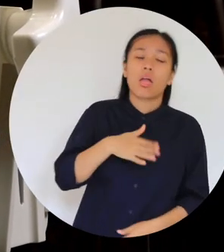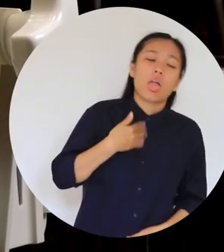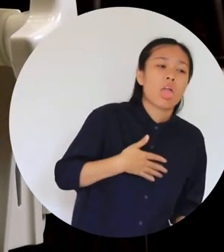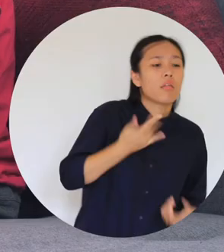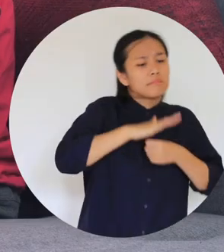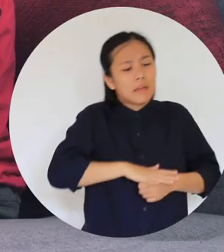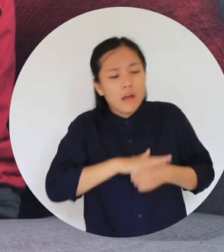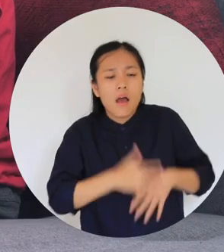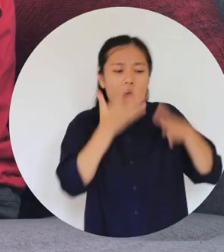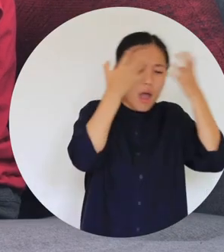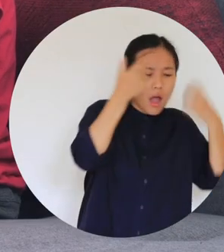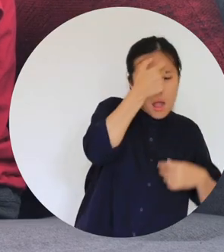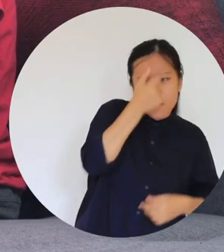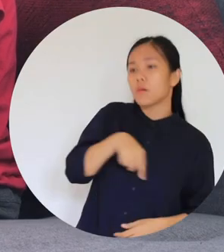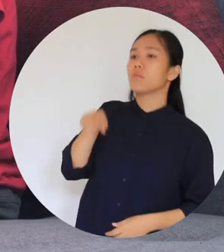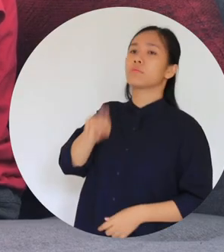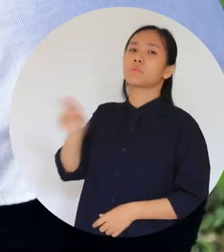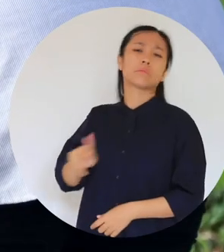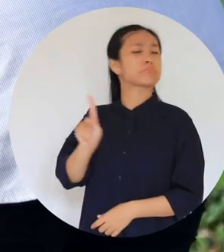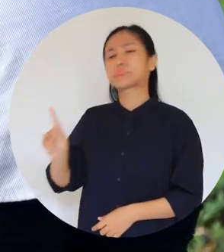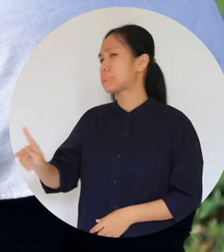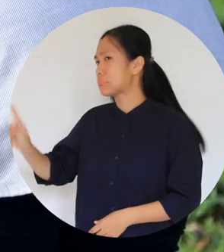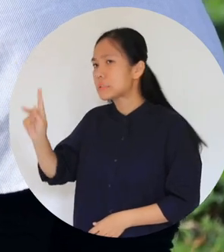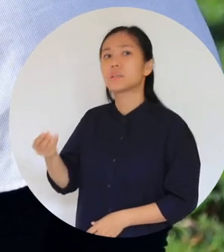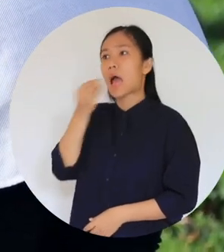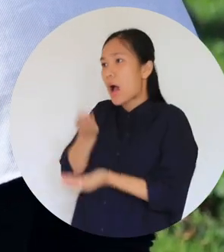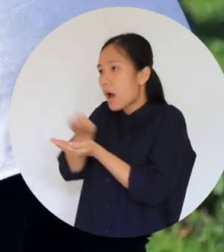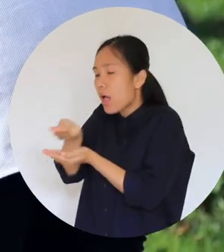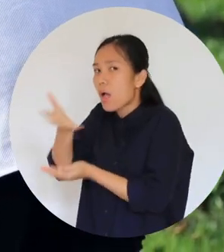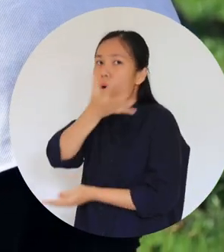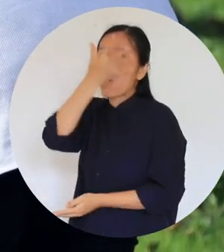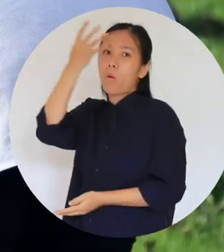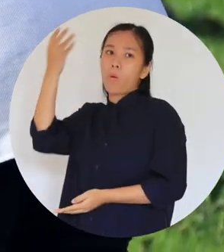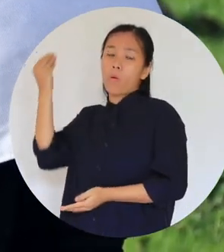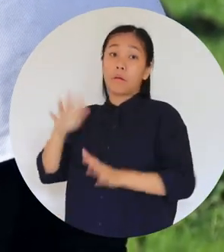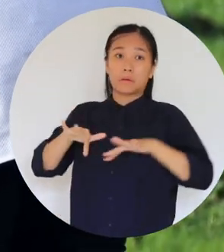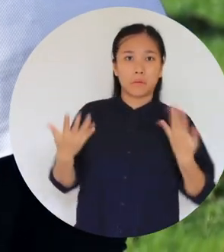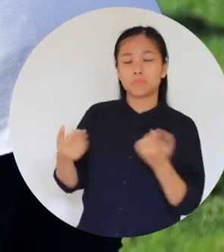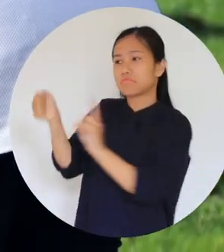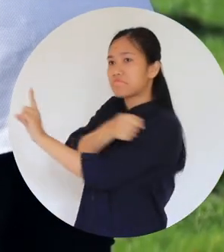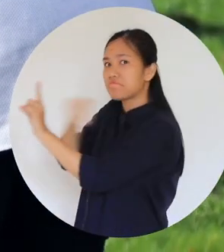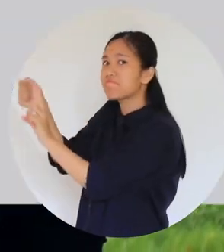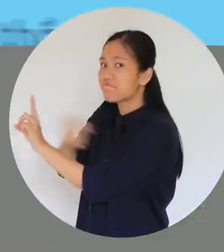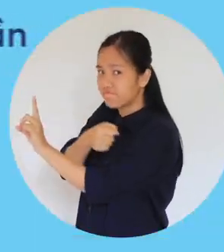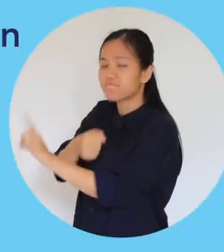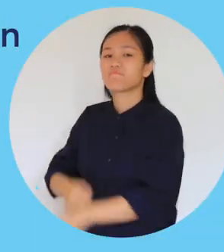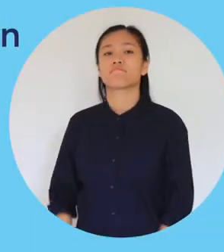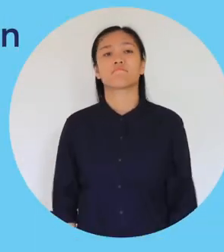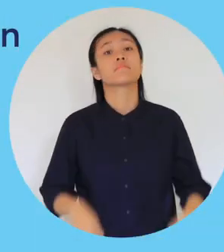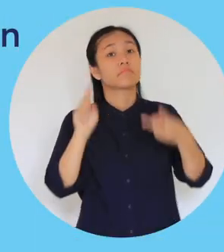hoặc vô tình quên cho người khuyết tật ăn. Thậm chí người chăm sóc có thể động tay động chân với người khuyết tật.